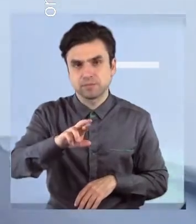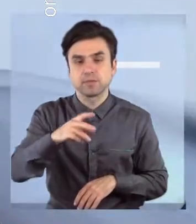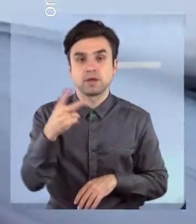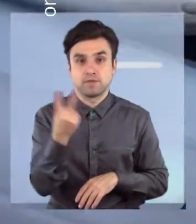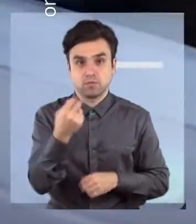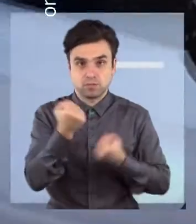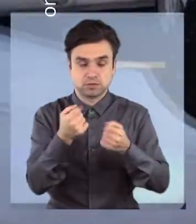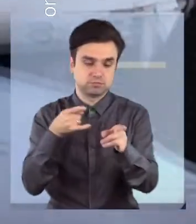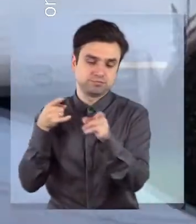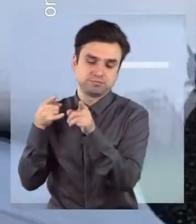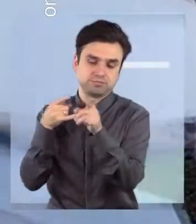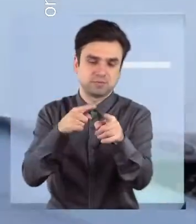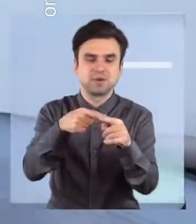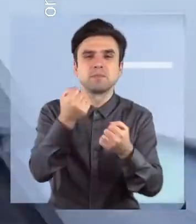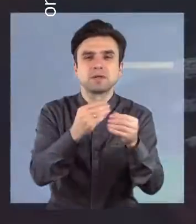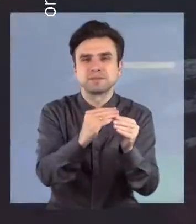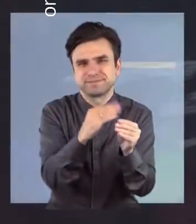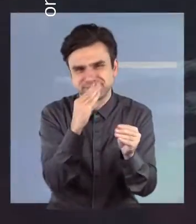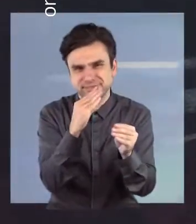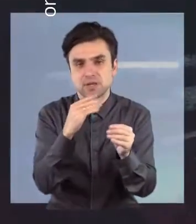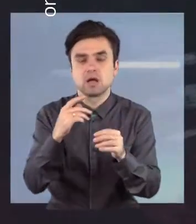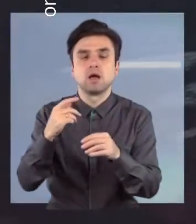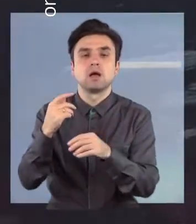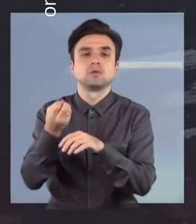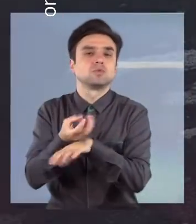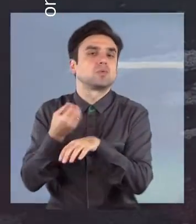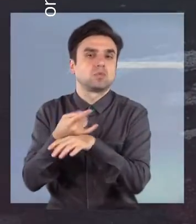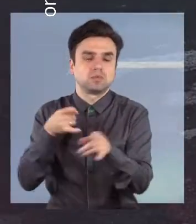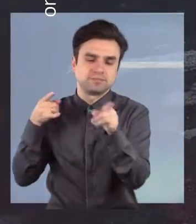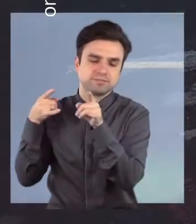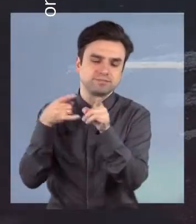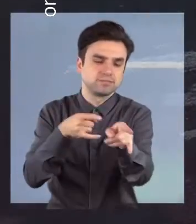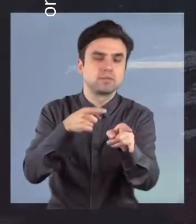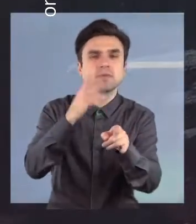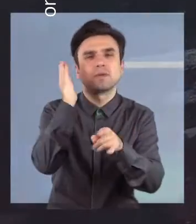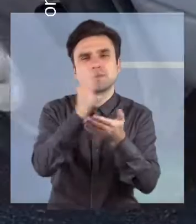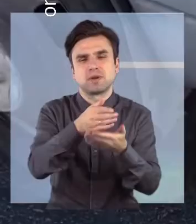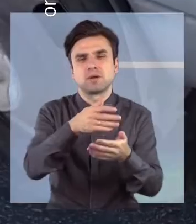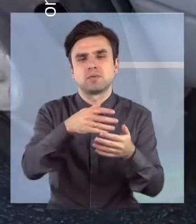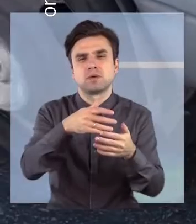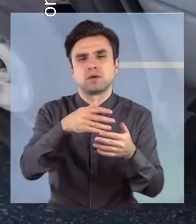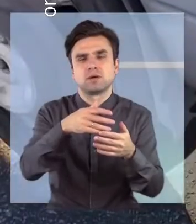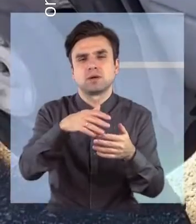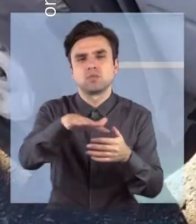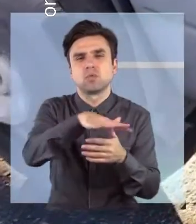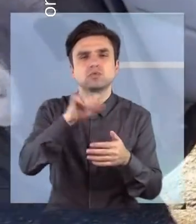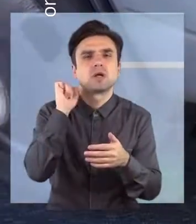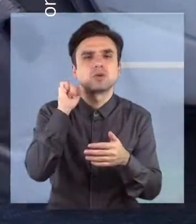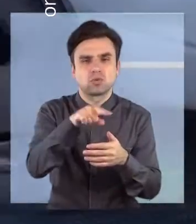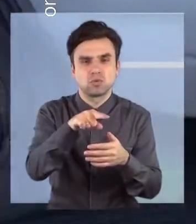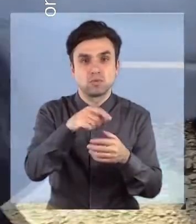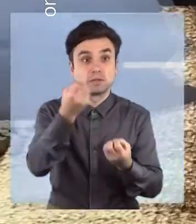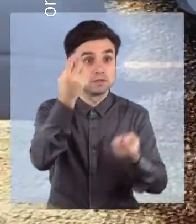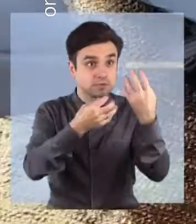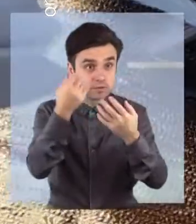але іномарка загальмувала на світлофорі, а водій медичної газелі не встиг відреагувати і врізався у легковик. Удар